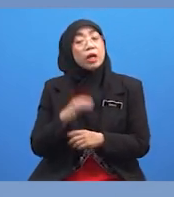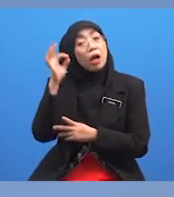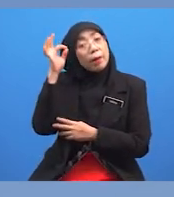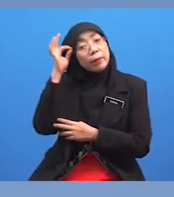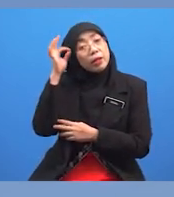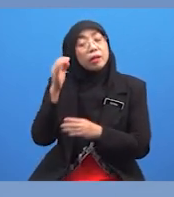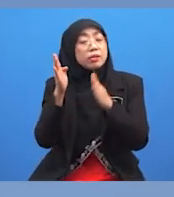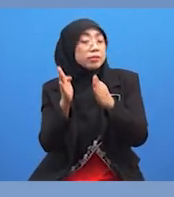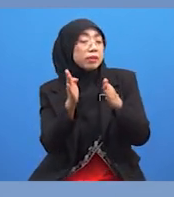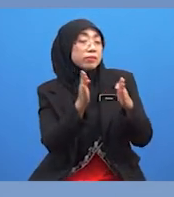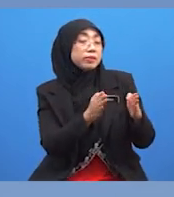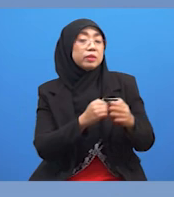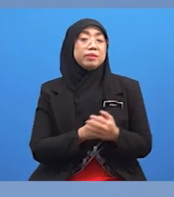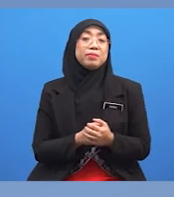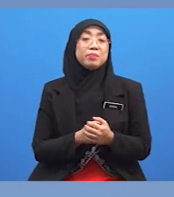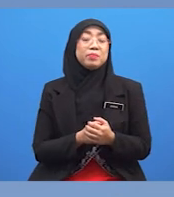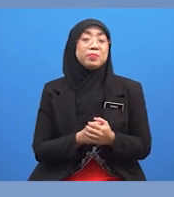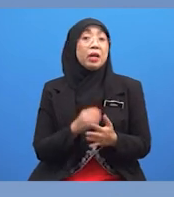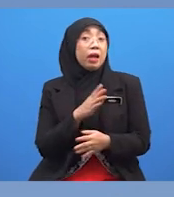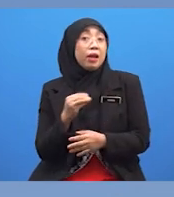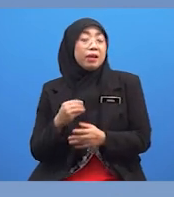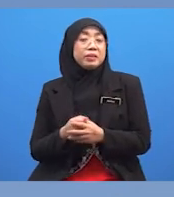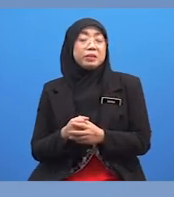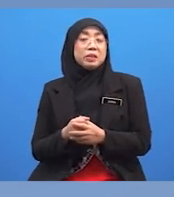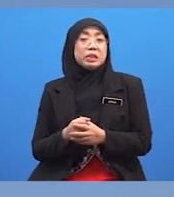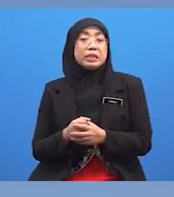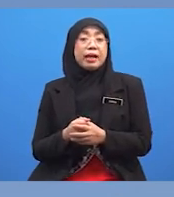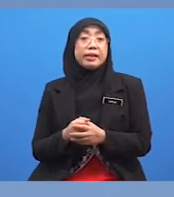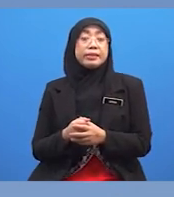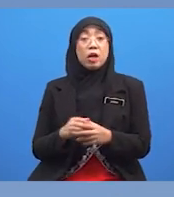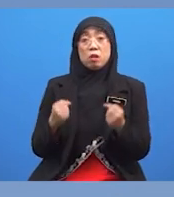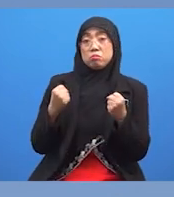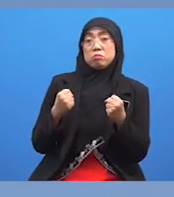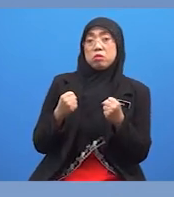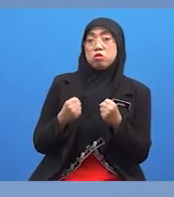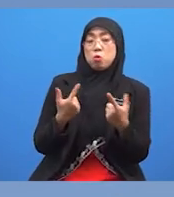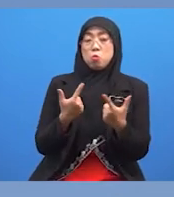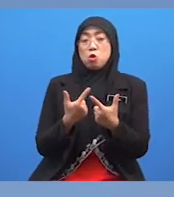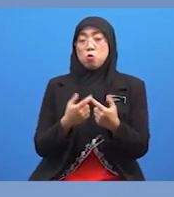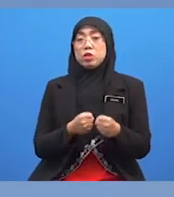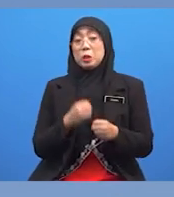yang strategik, dan daya tahan dan daya saing yang tinggi.